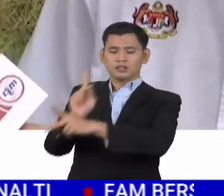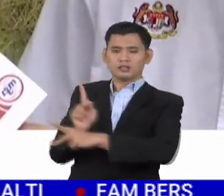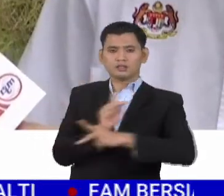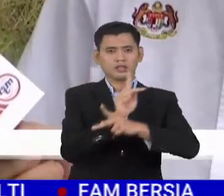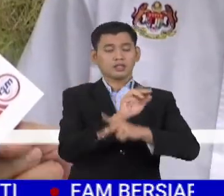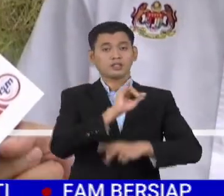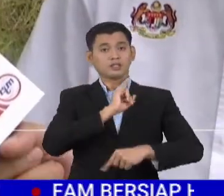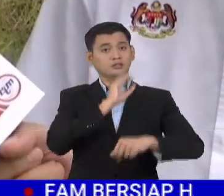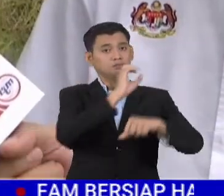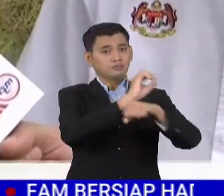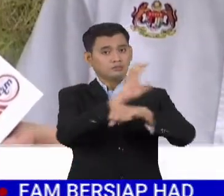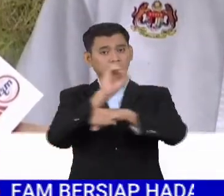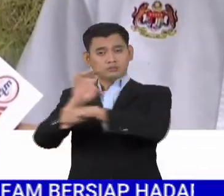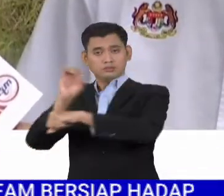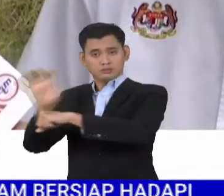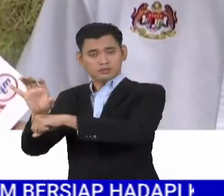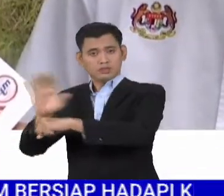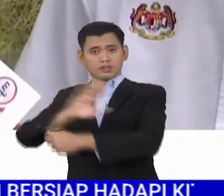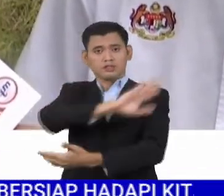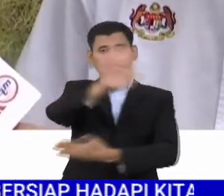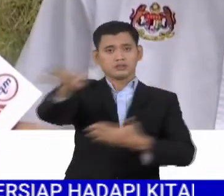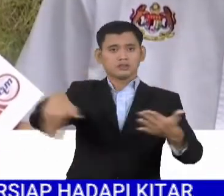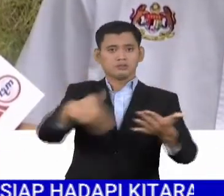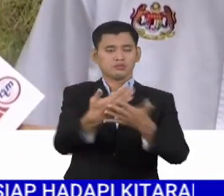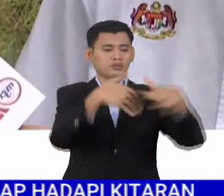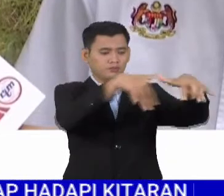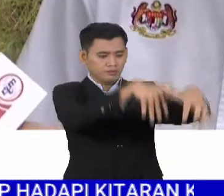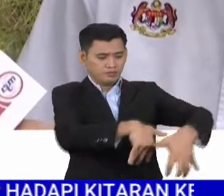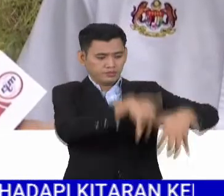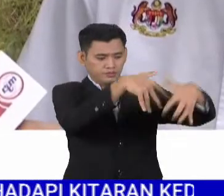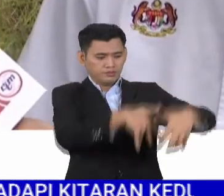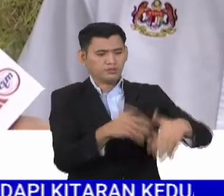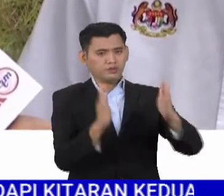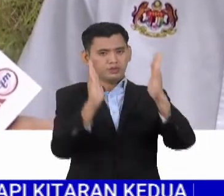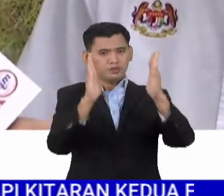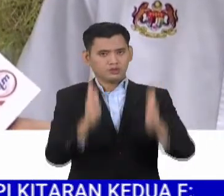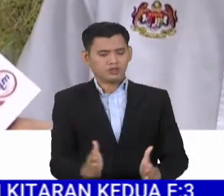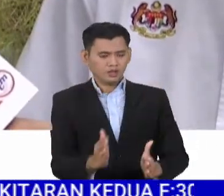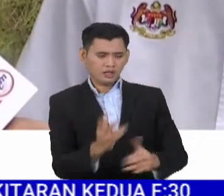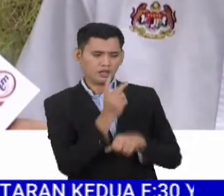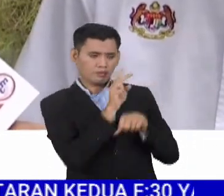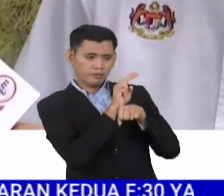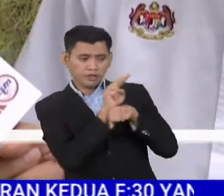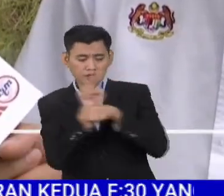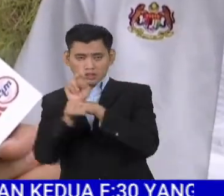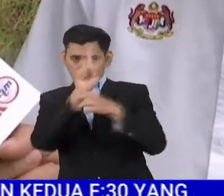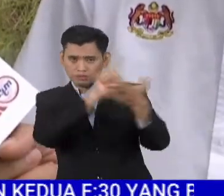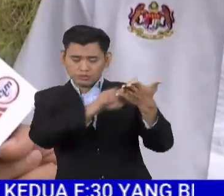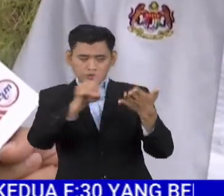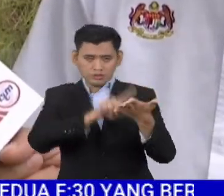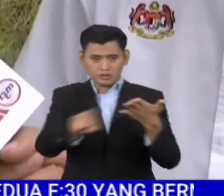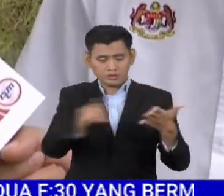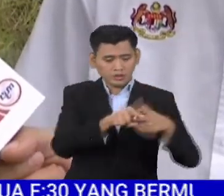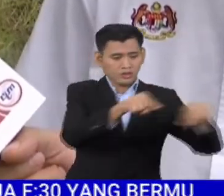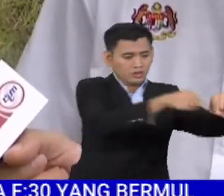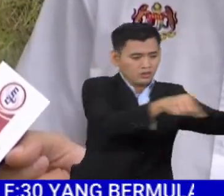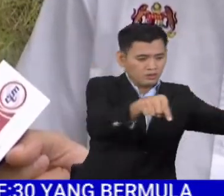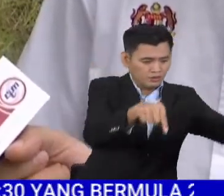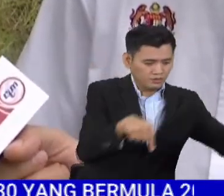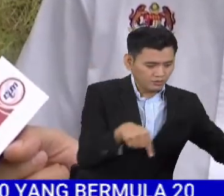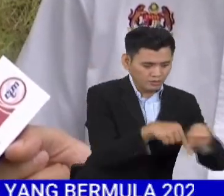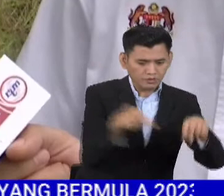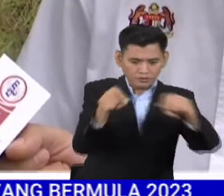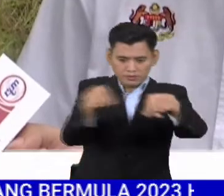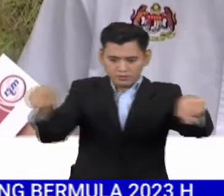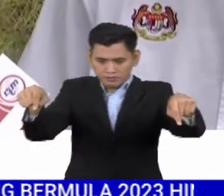main ajak kalau sepeda pesawat soha payub memantau selalu tetap petok yang mereka Ucok